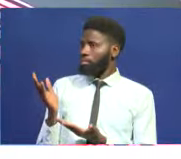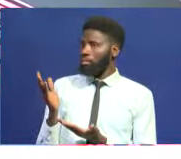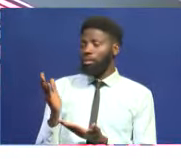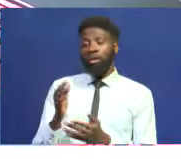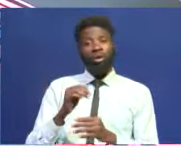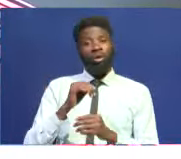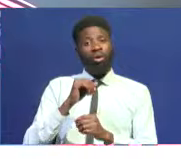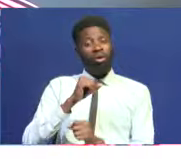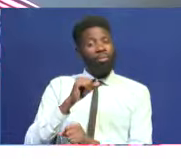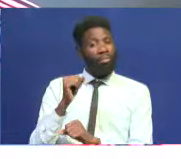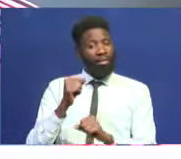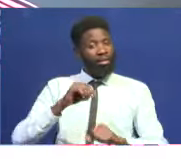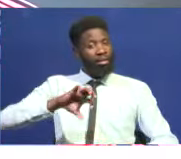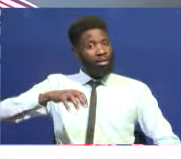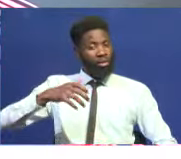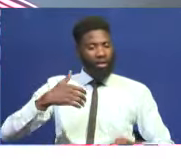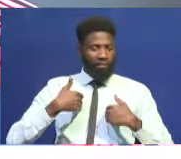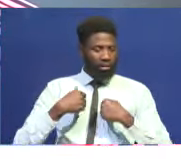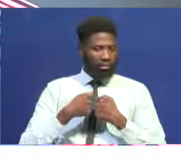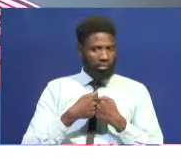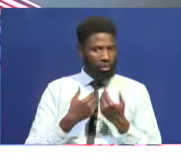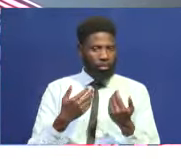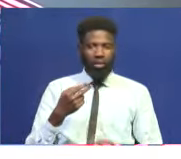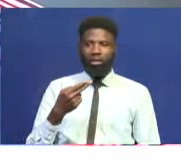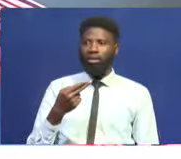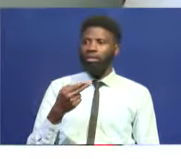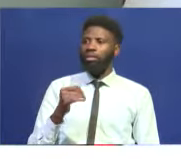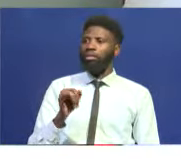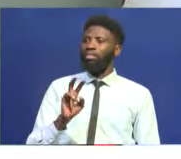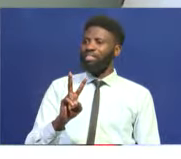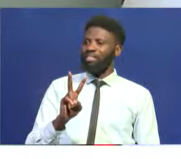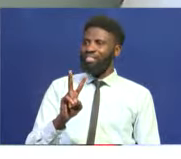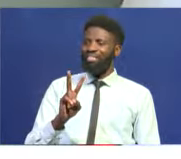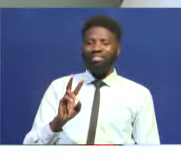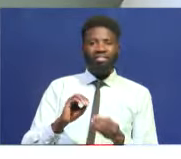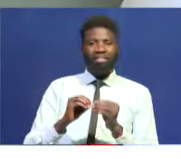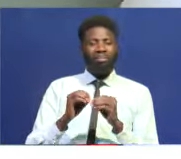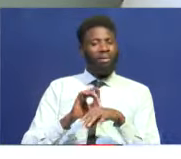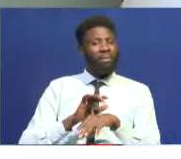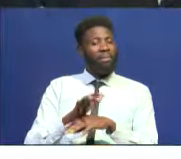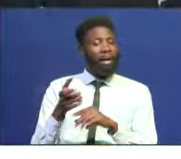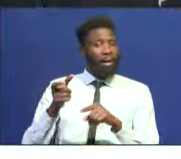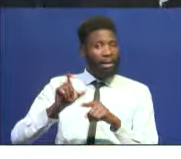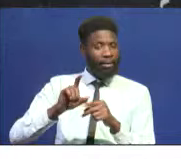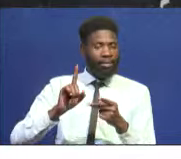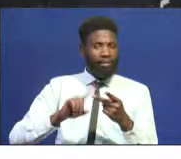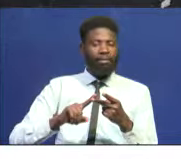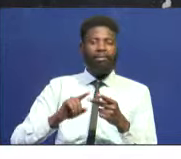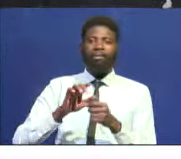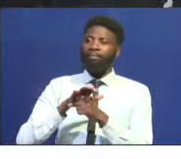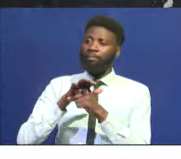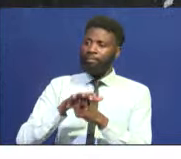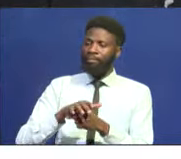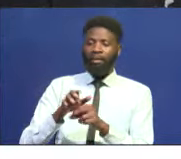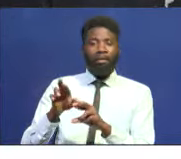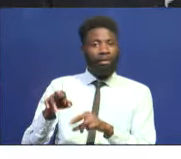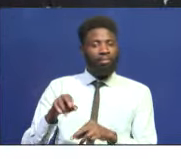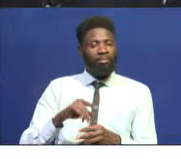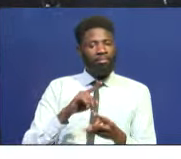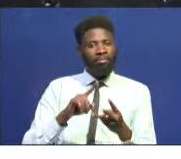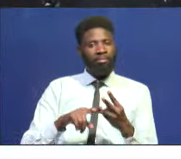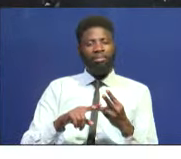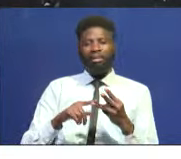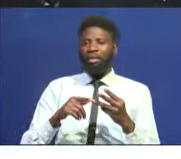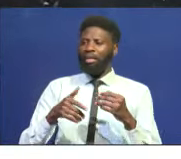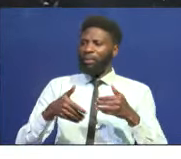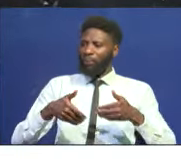changamoto za ongezeko la maambukizi ya virusi vya ukimwi, dhulma za kijinsia pamoja na mimba za utotoni. Mkurugenzi wa masuala ya vijana